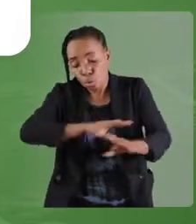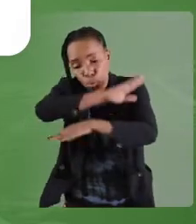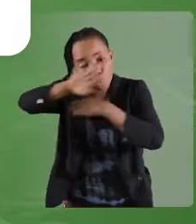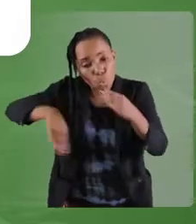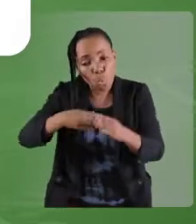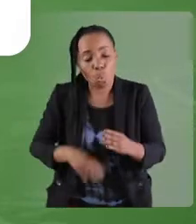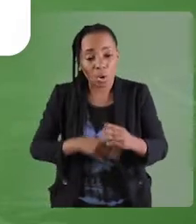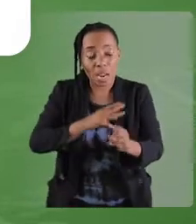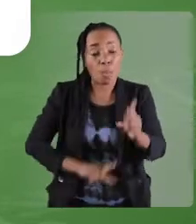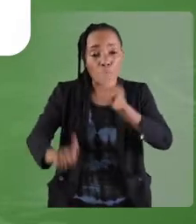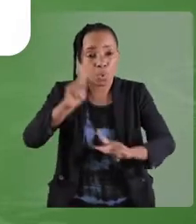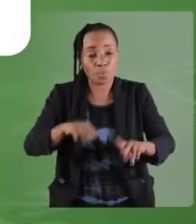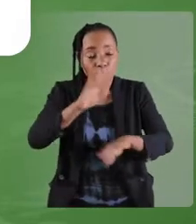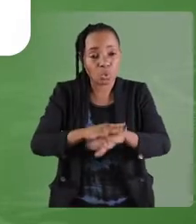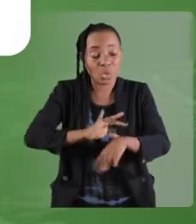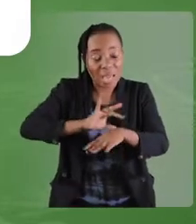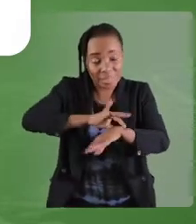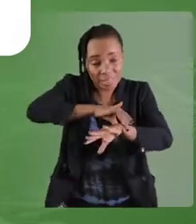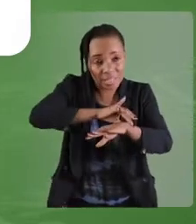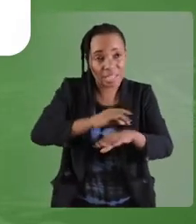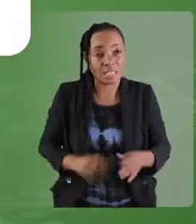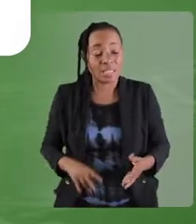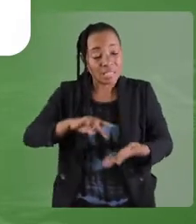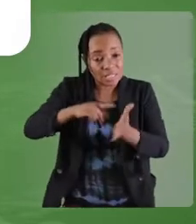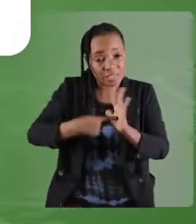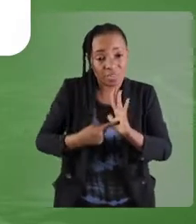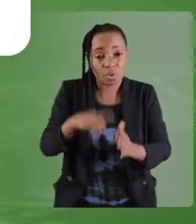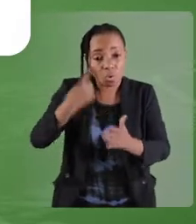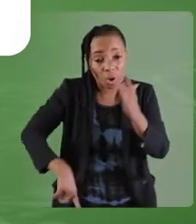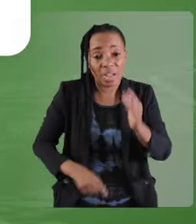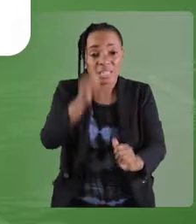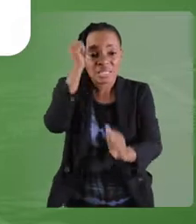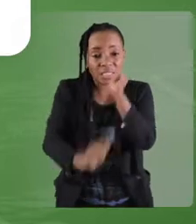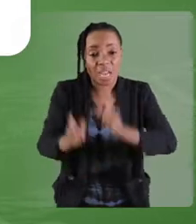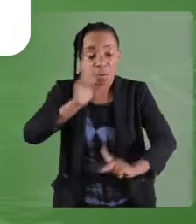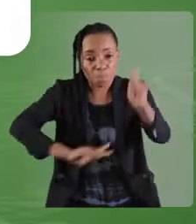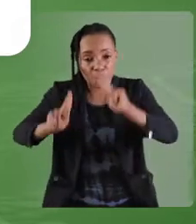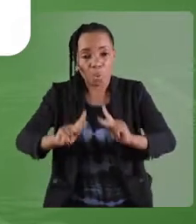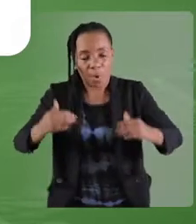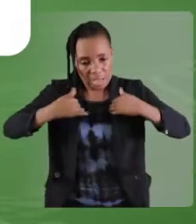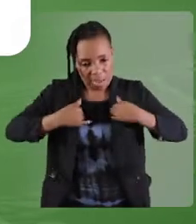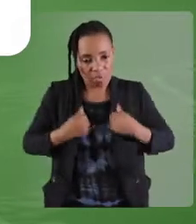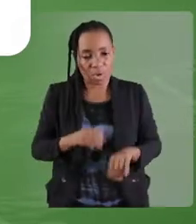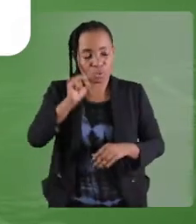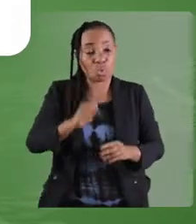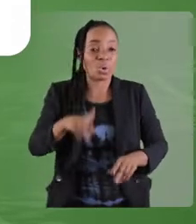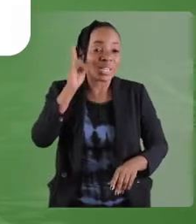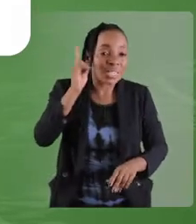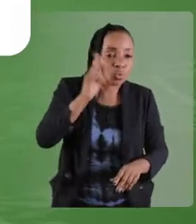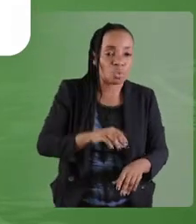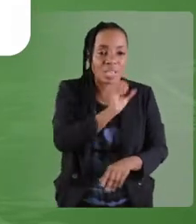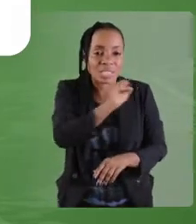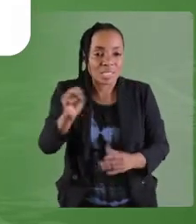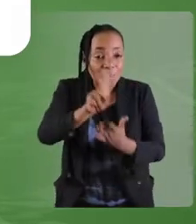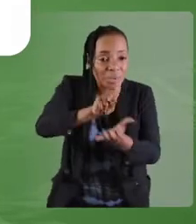tous les peuples vivant sur Terre, dans la mesure où chaque peuple, par rapport à son histoire, par rapport à ses croyances,